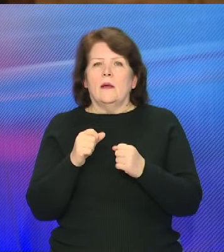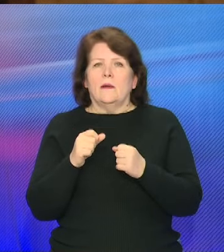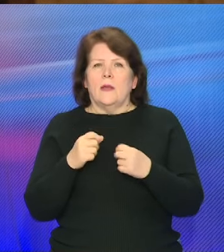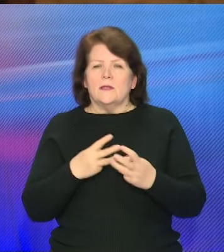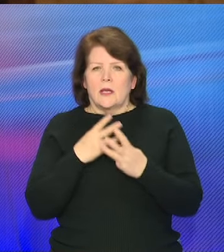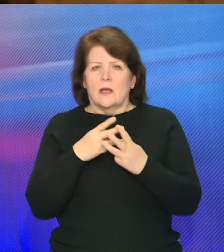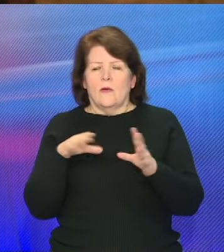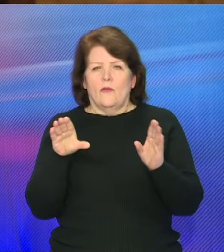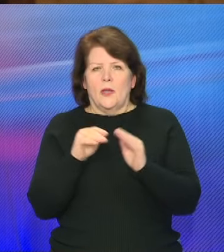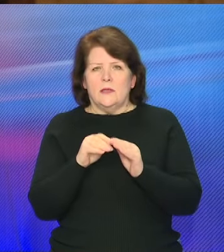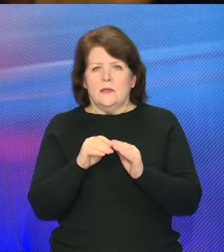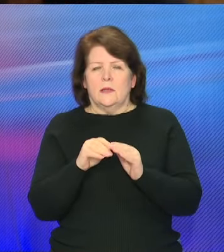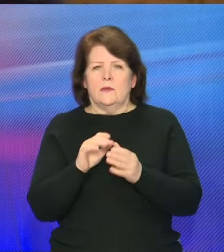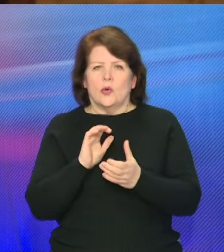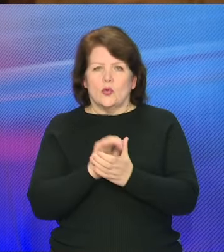дружно